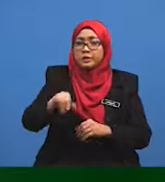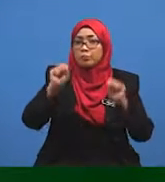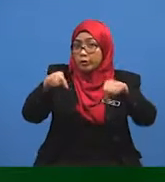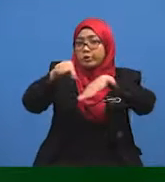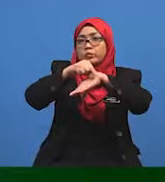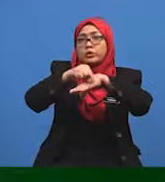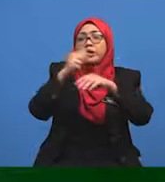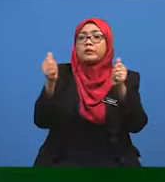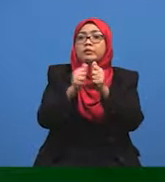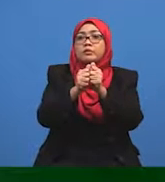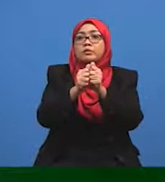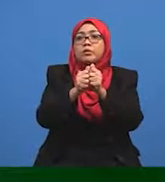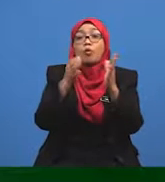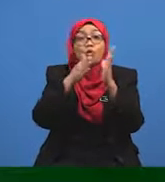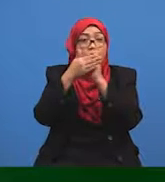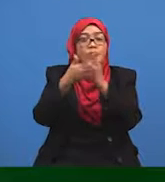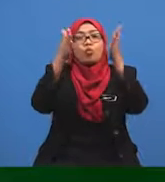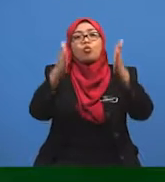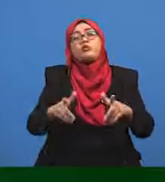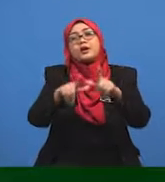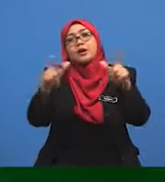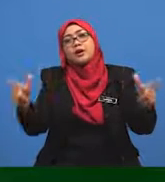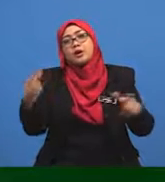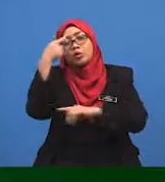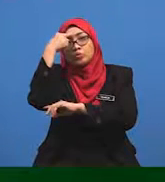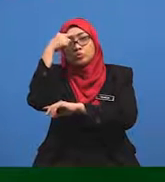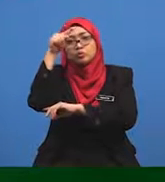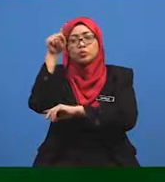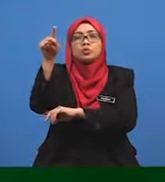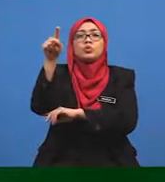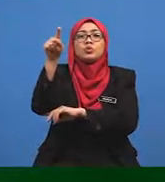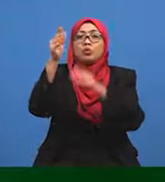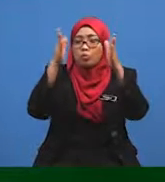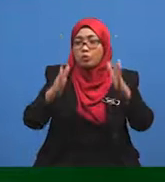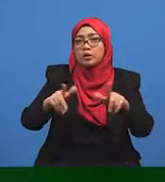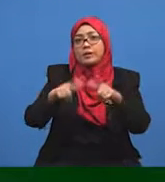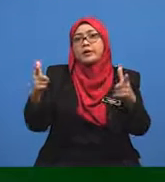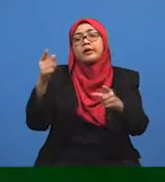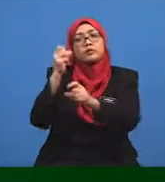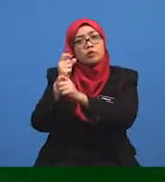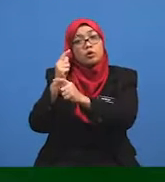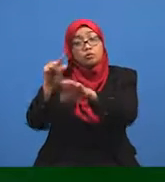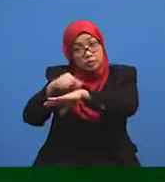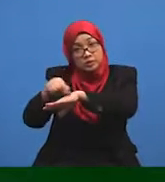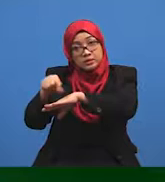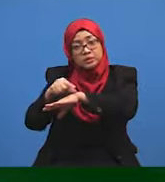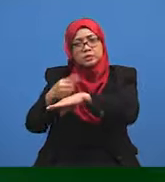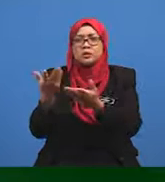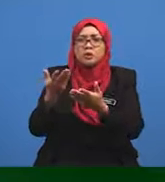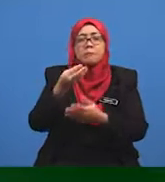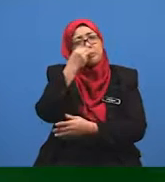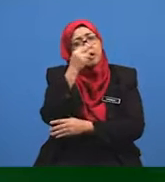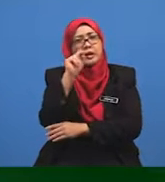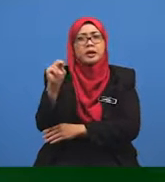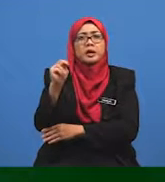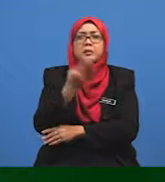menghasilkan produk bagi memenuhi keperluan negara, tidak kira sama ada berbentuk makanan, barangan